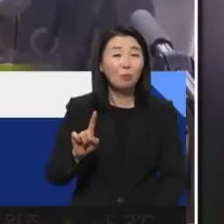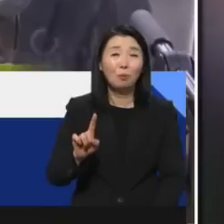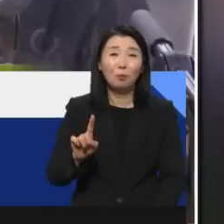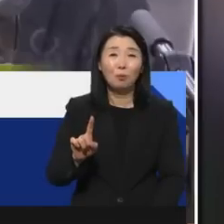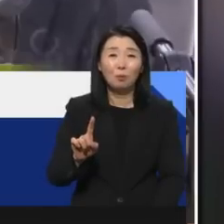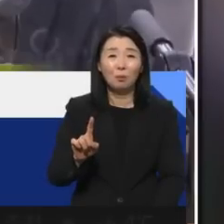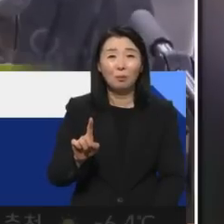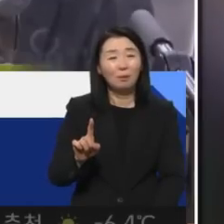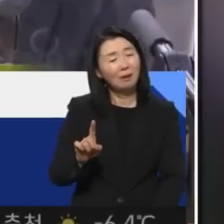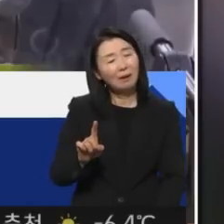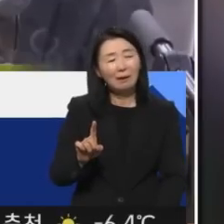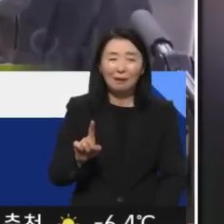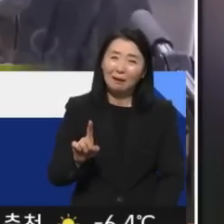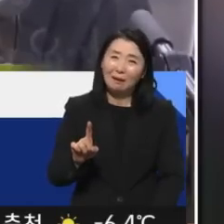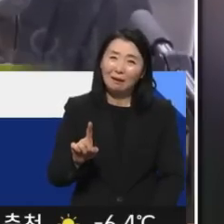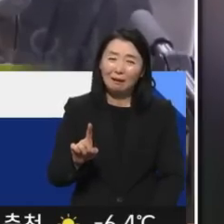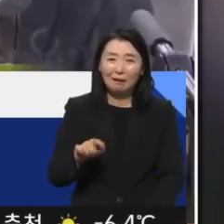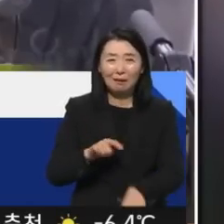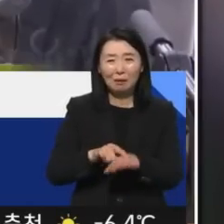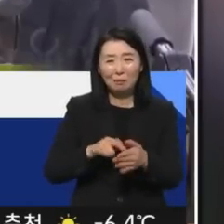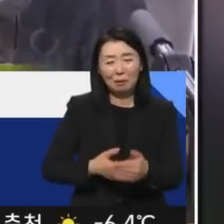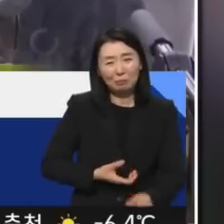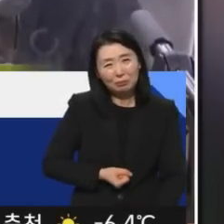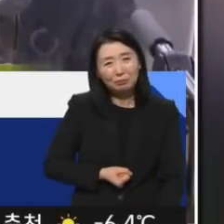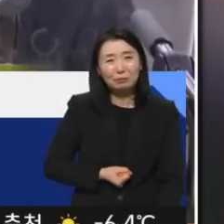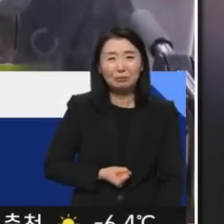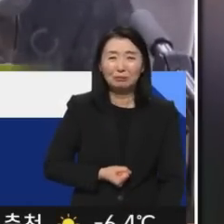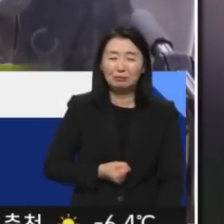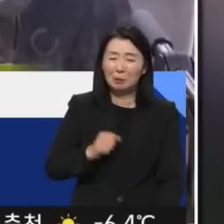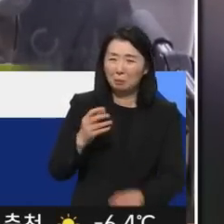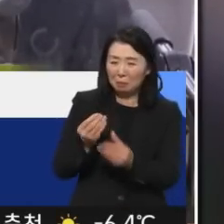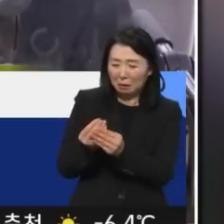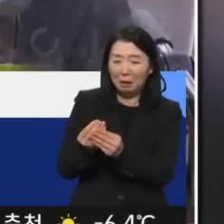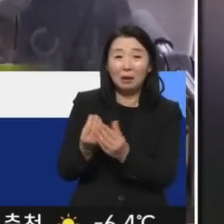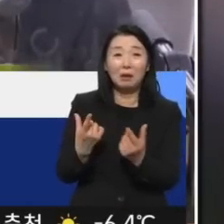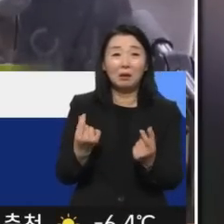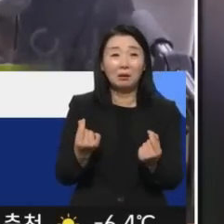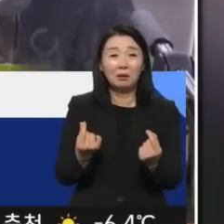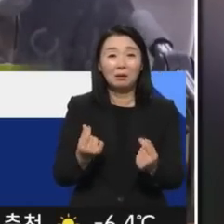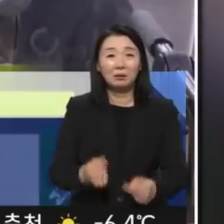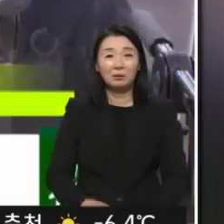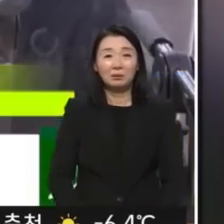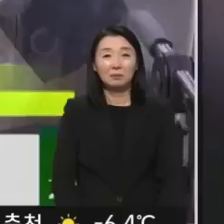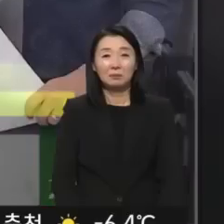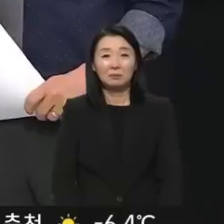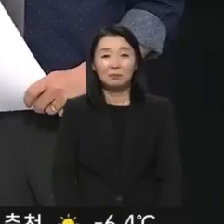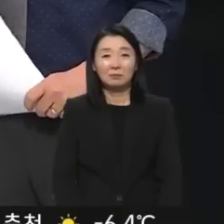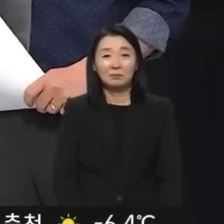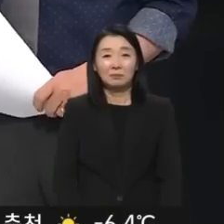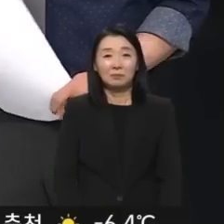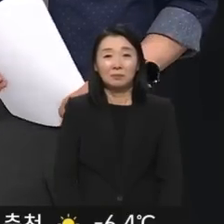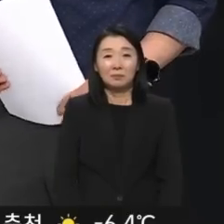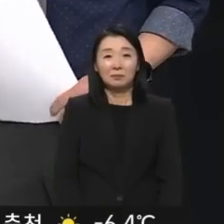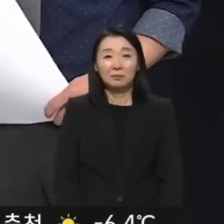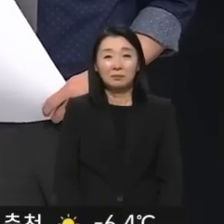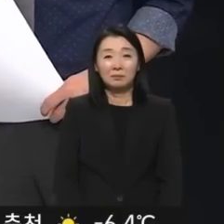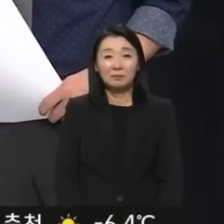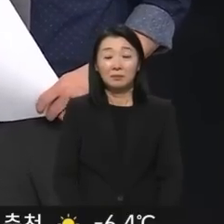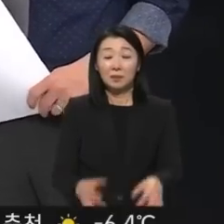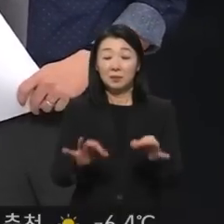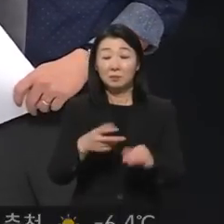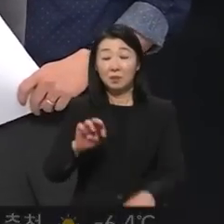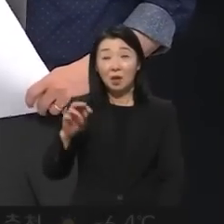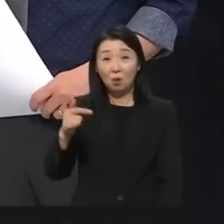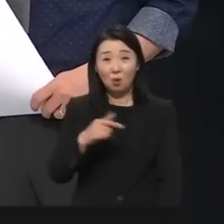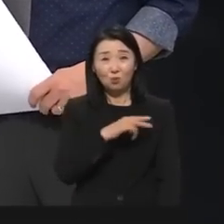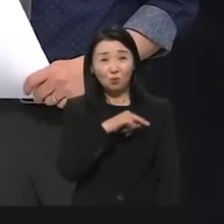정말 좀 속 좁고 너무 째째한 정치다라고 생각을 합니다. 김재현 전 의원은